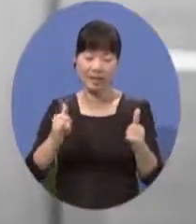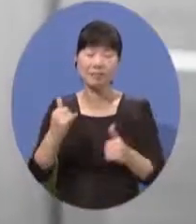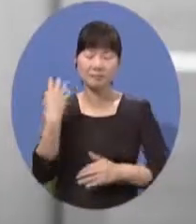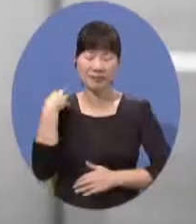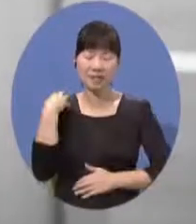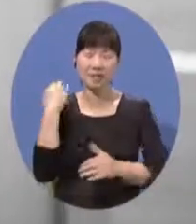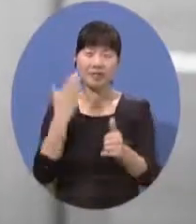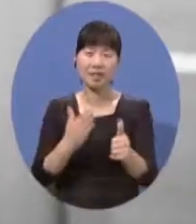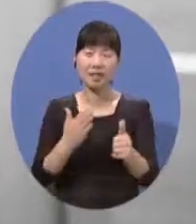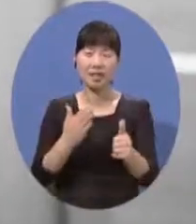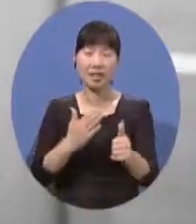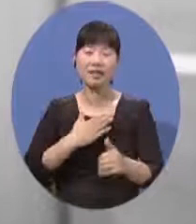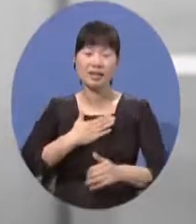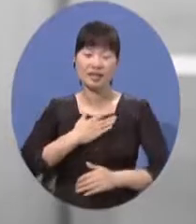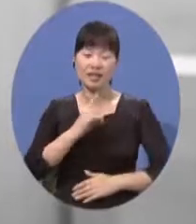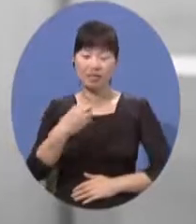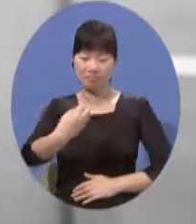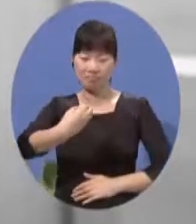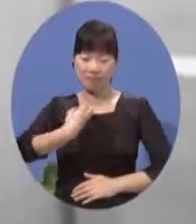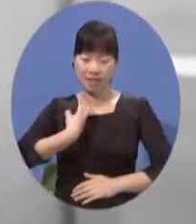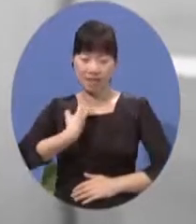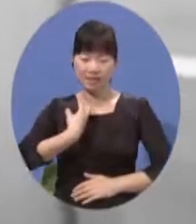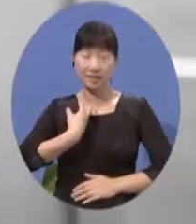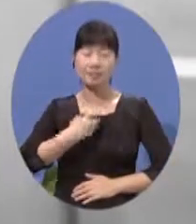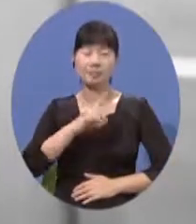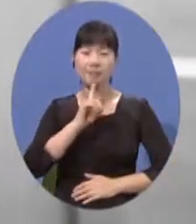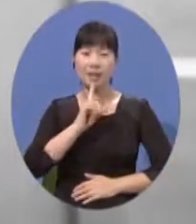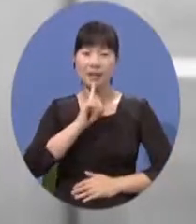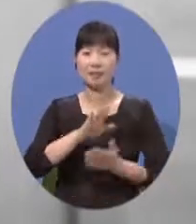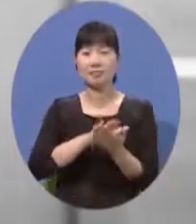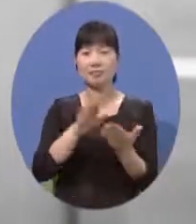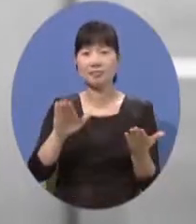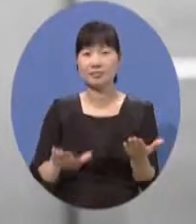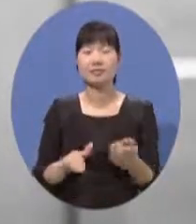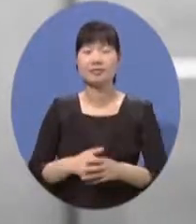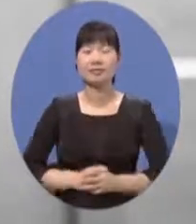내게 던지는 화두입니다.